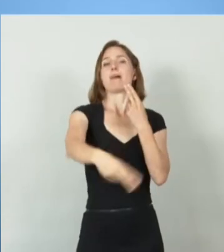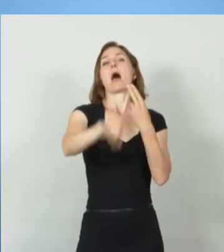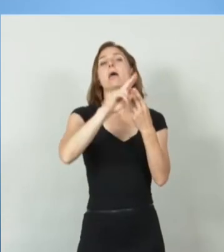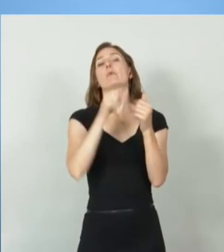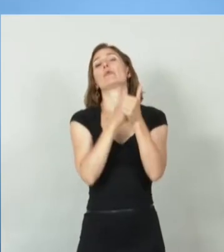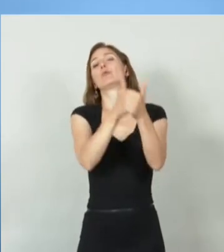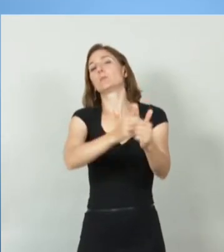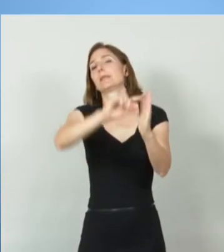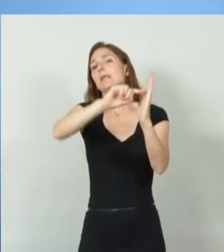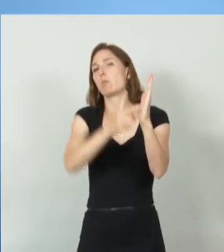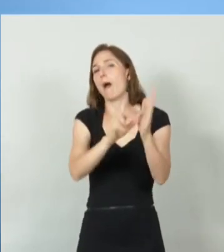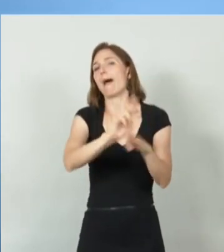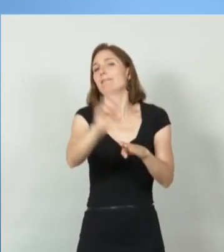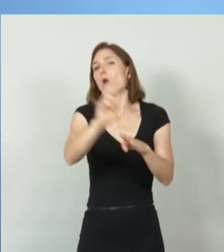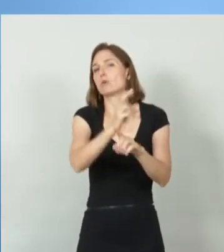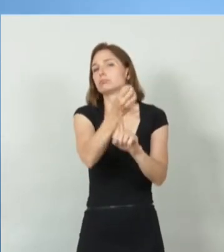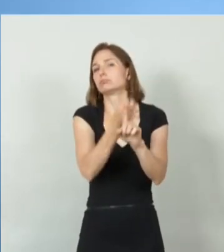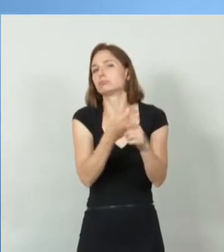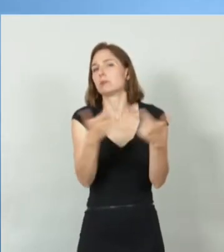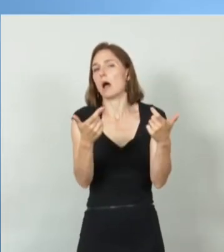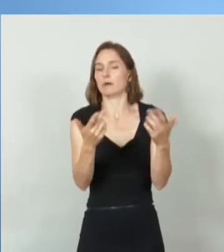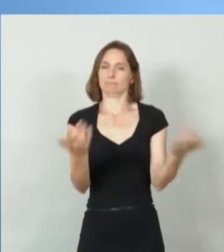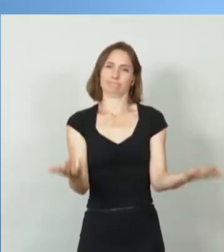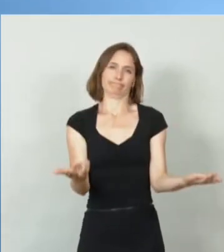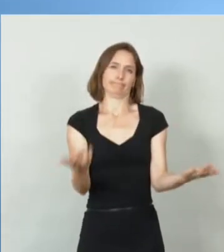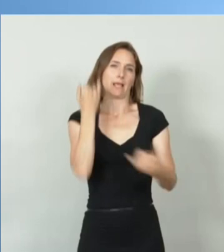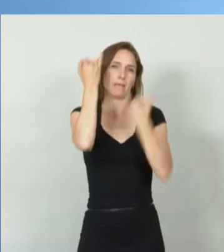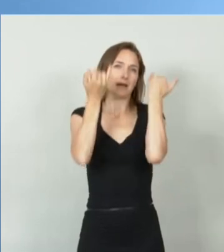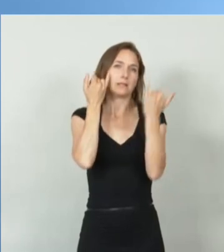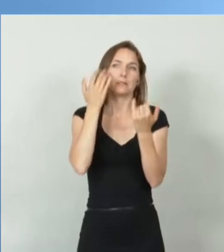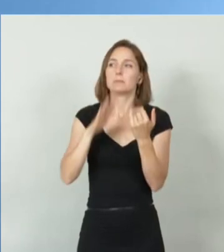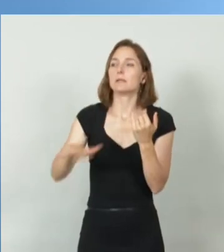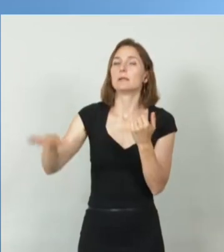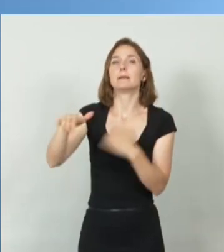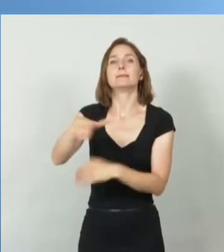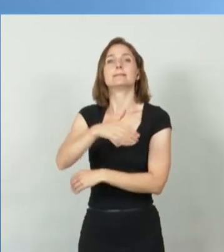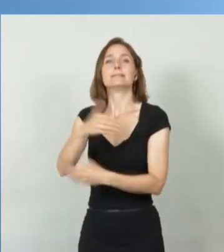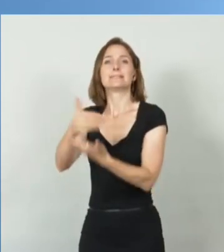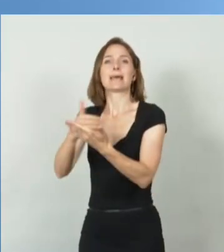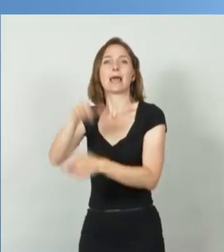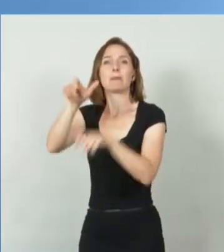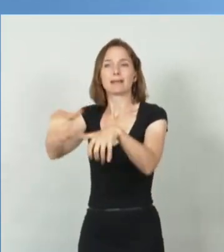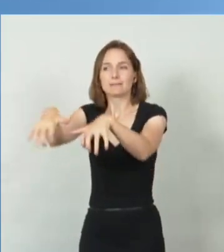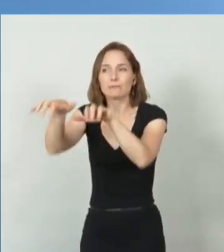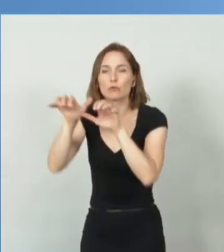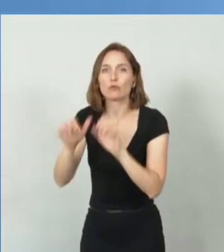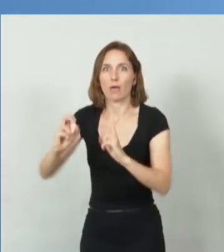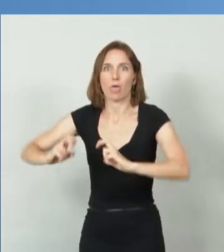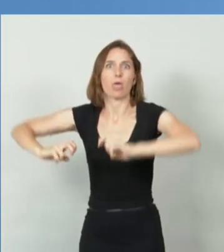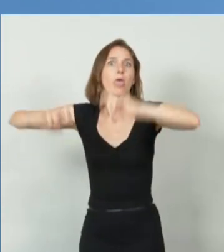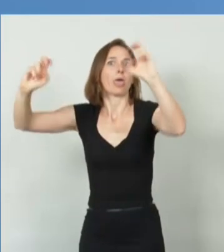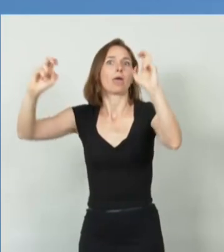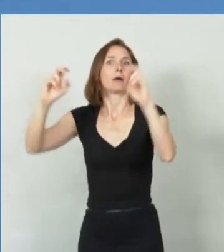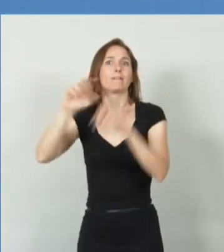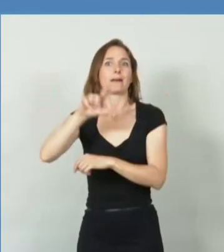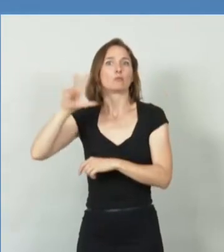parce que vous imaginez bien que si les salaires des fonctionnaires ou le traitement de base des fonctionnaires avait augmenté depuis 2016